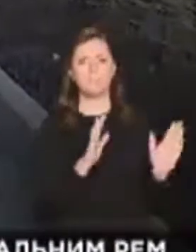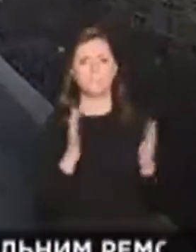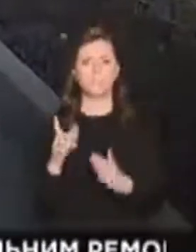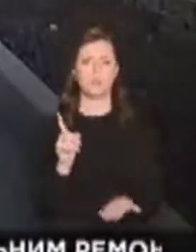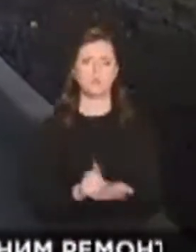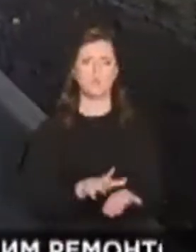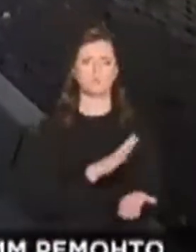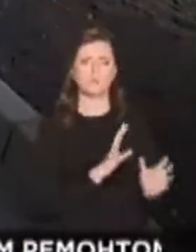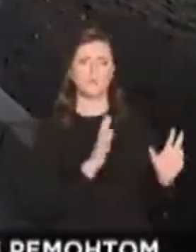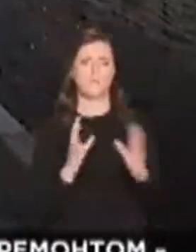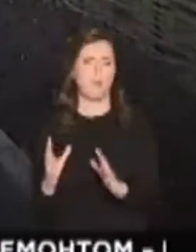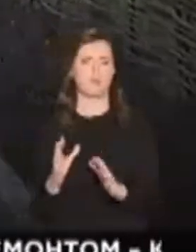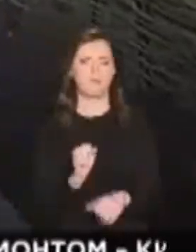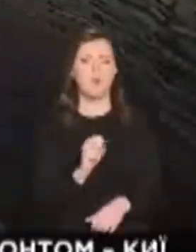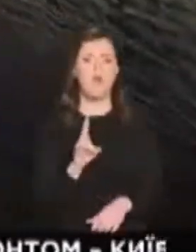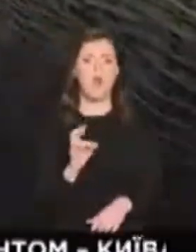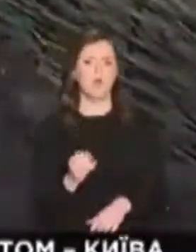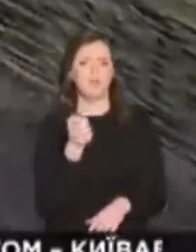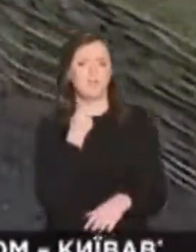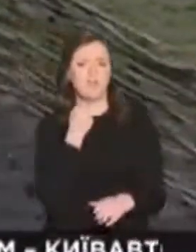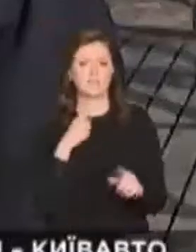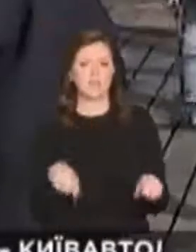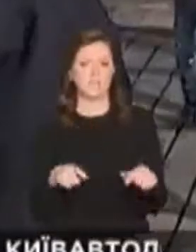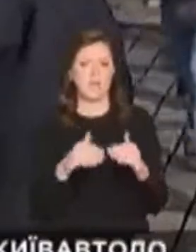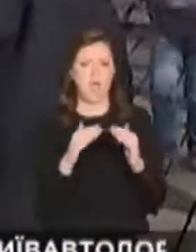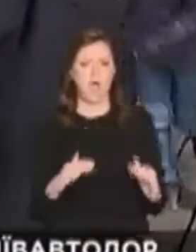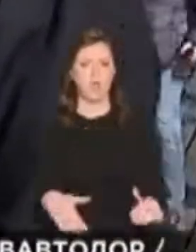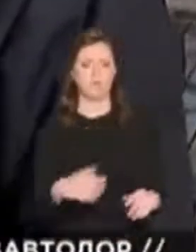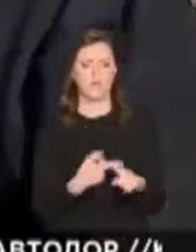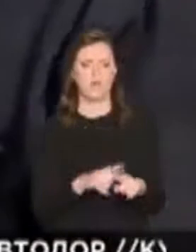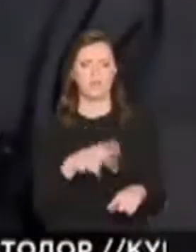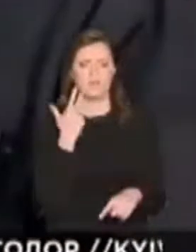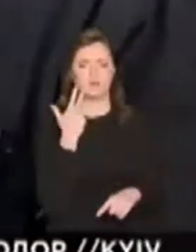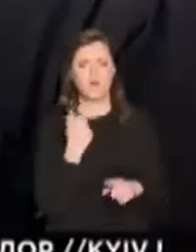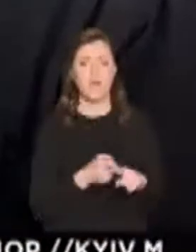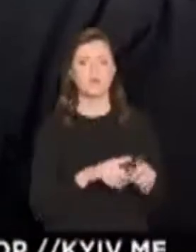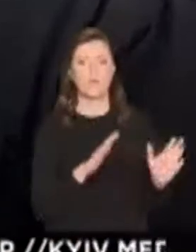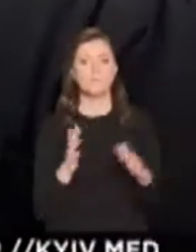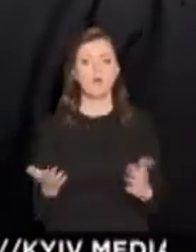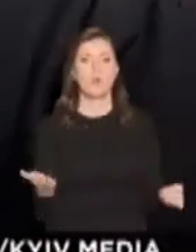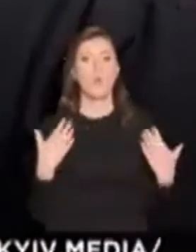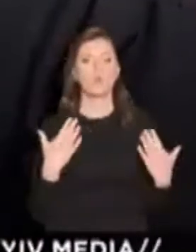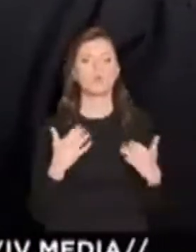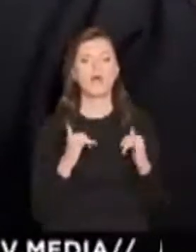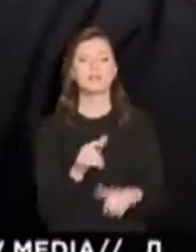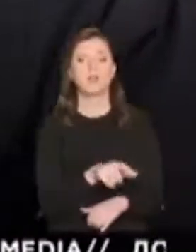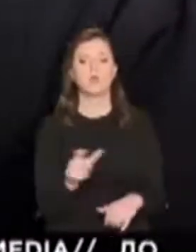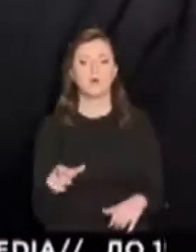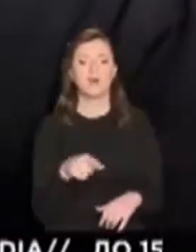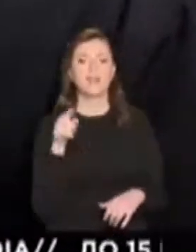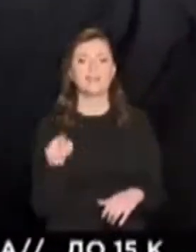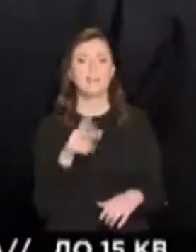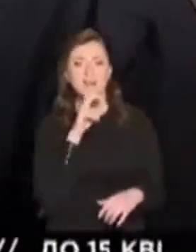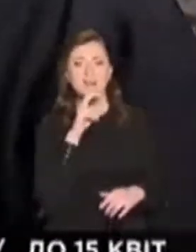должен быть парком, а не забегаловки эти вечные. Это парк отдыха для людей. Все, тих забегалок